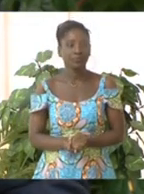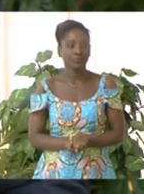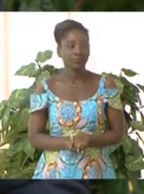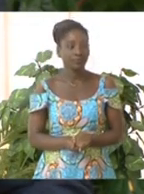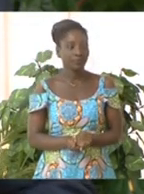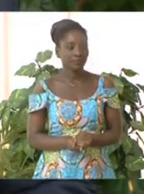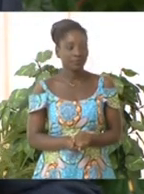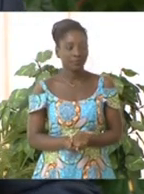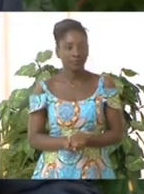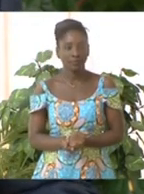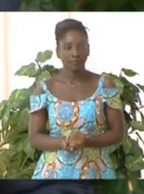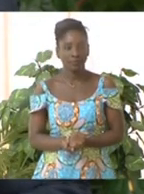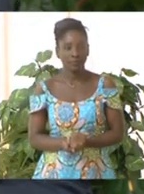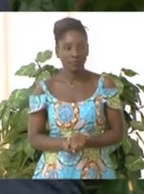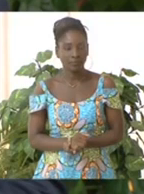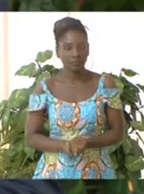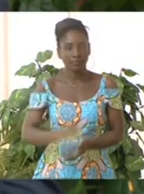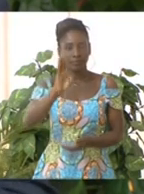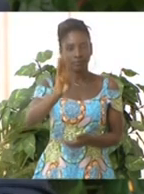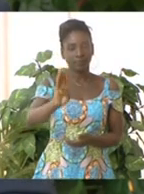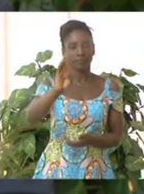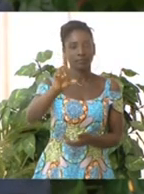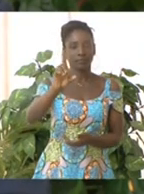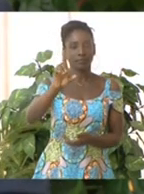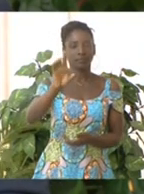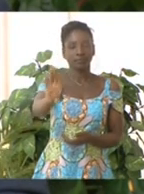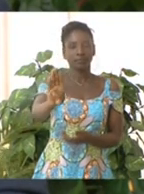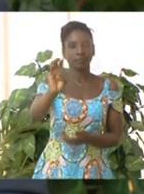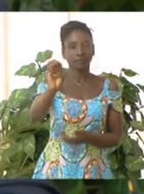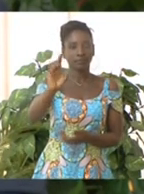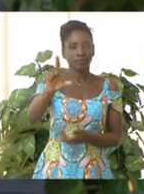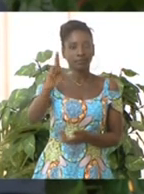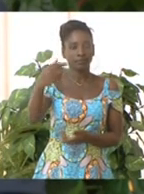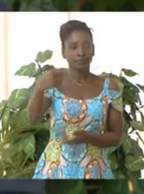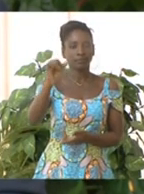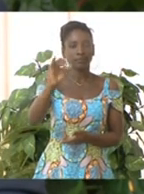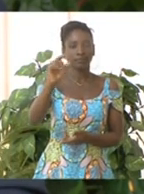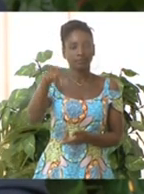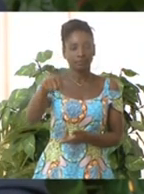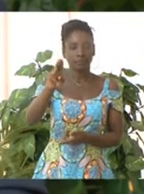Belgique, inscrit